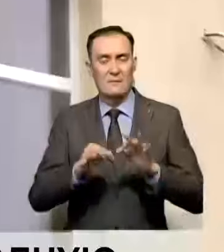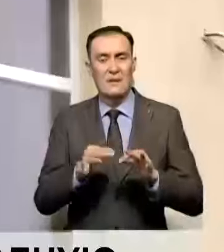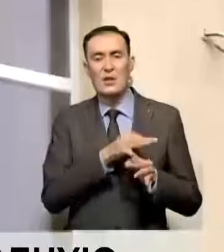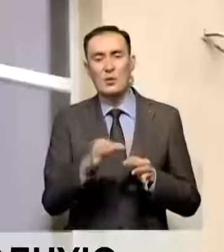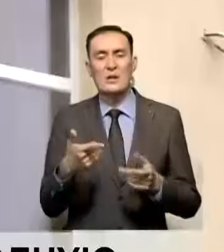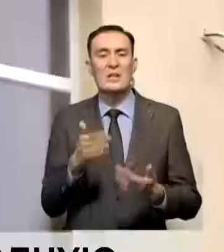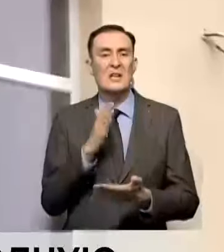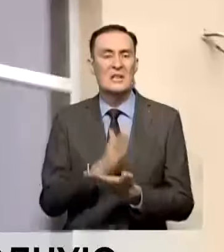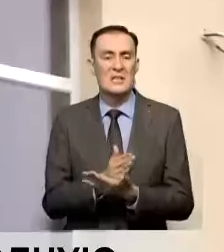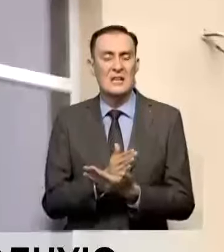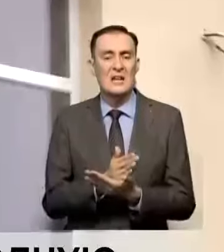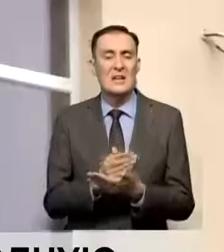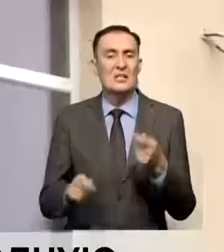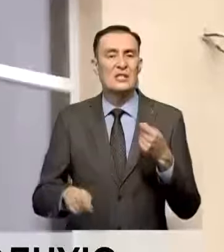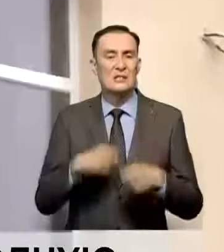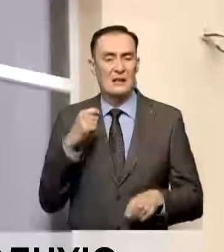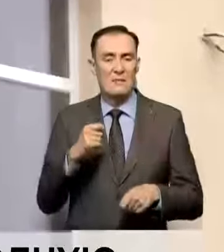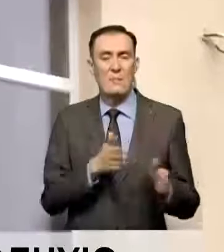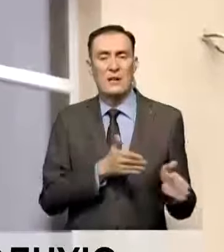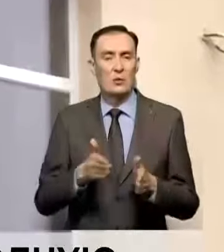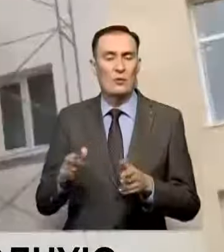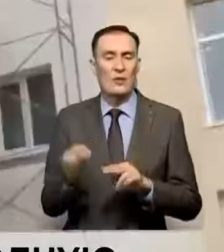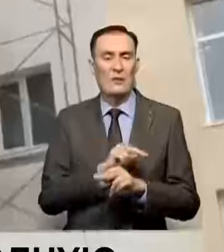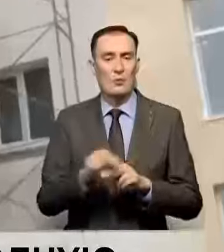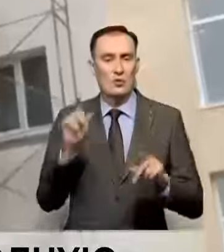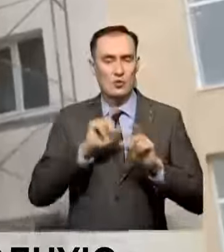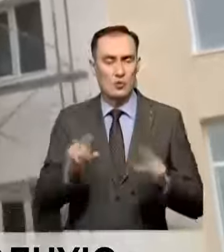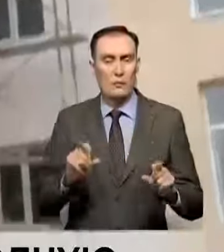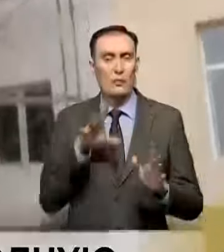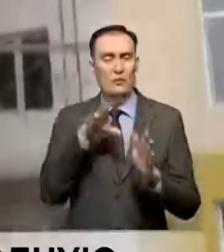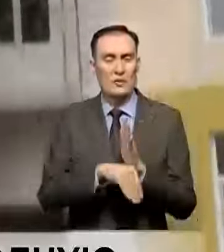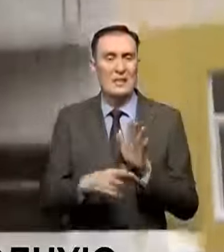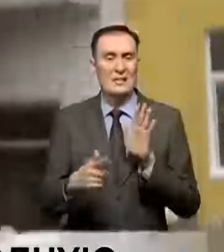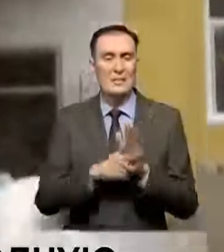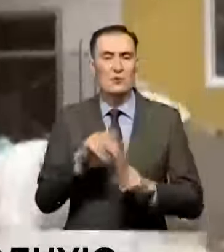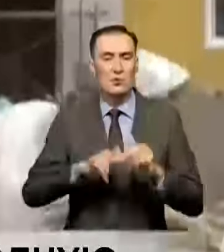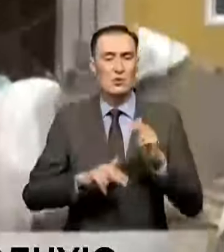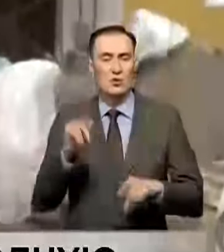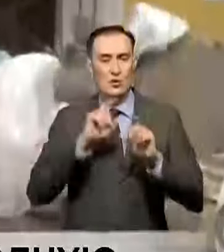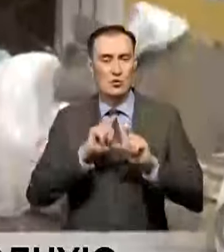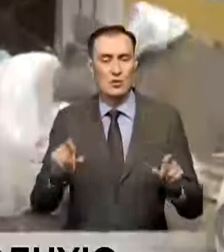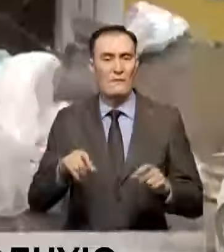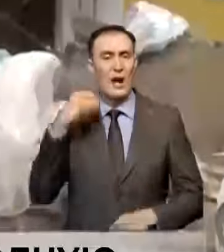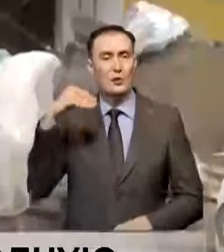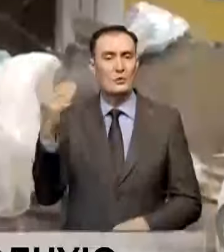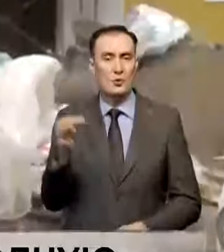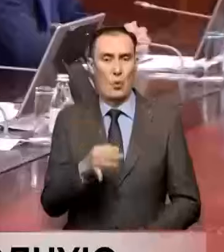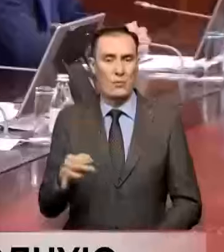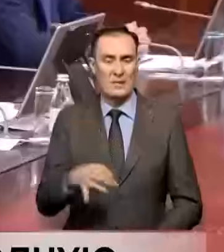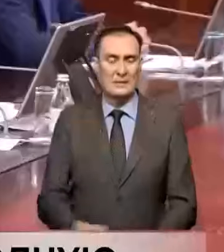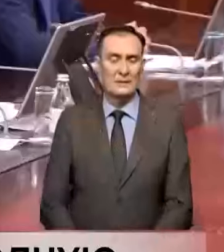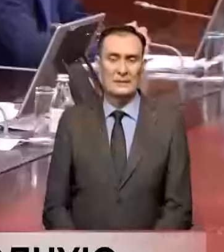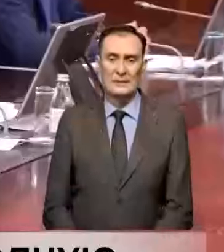где есть риски срыва сроков подготовки отдельных учебных заведений. Среди них 7 строящихся объектов в Актюбинской области.